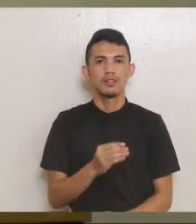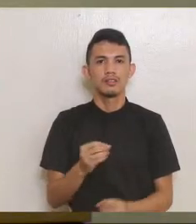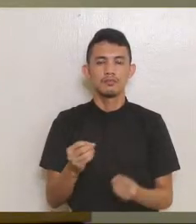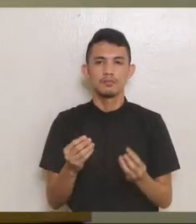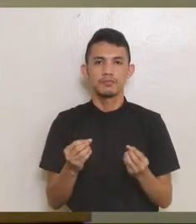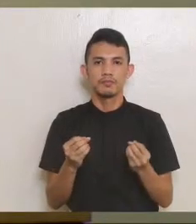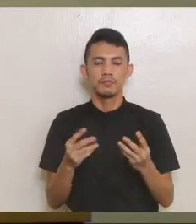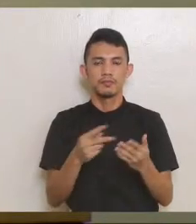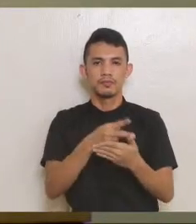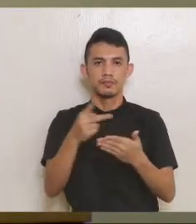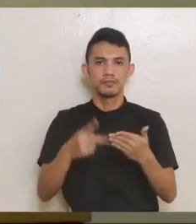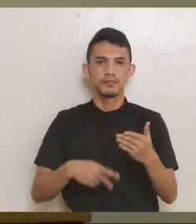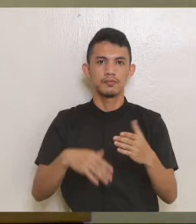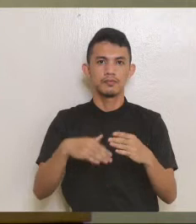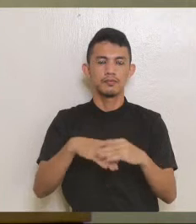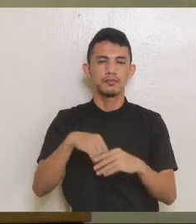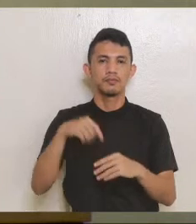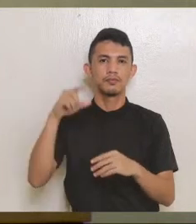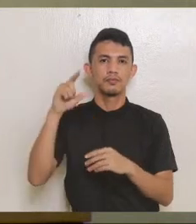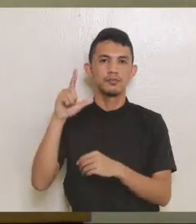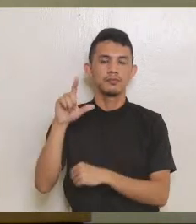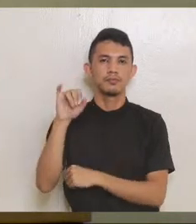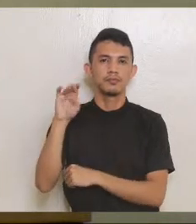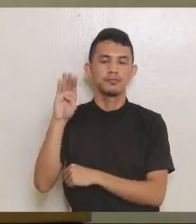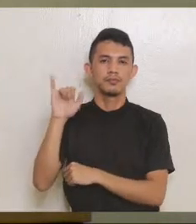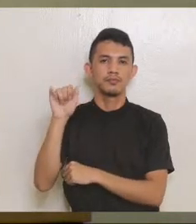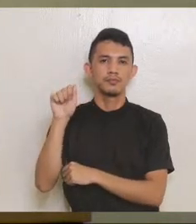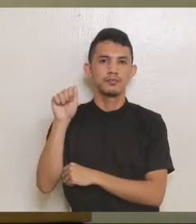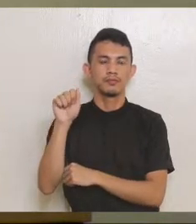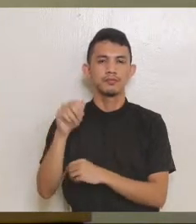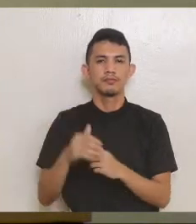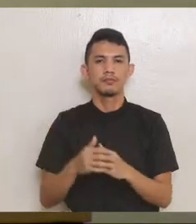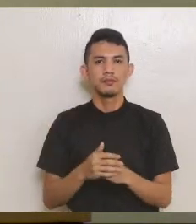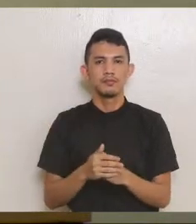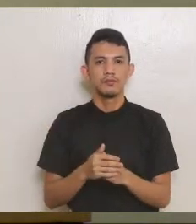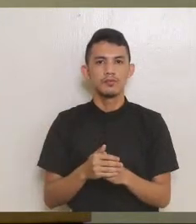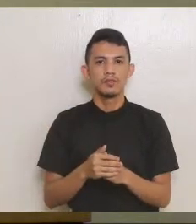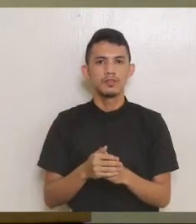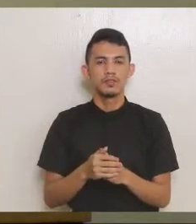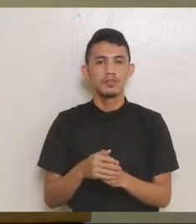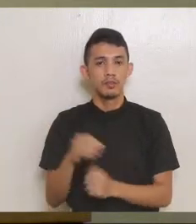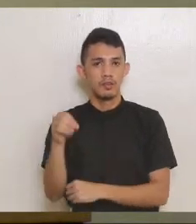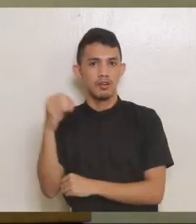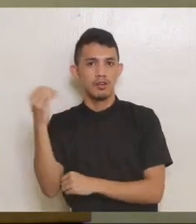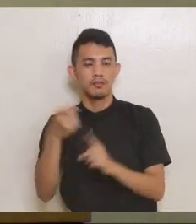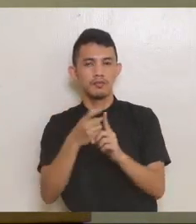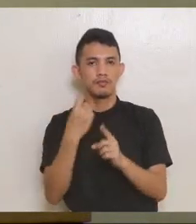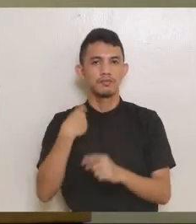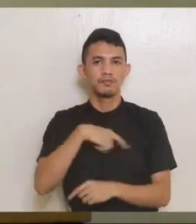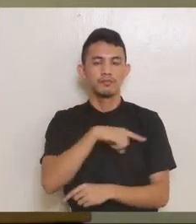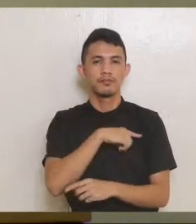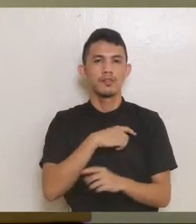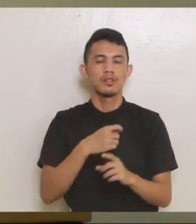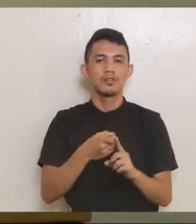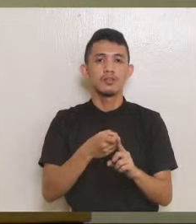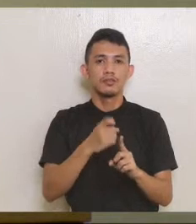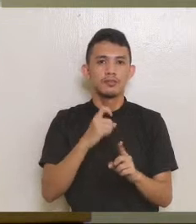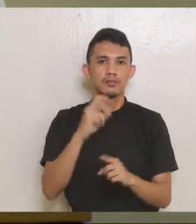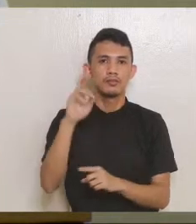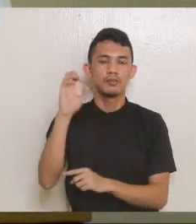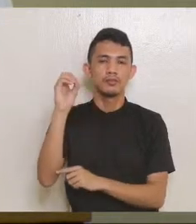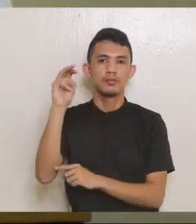Libya, duol sa Cyrene. Ang uban kanato taga Roma, nga mga Hudiyo ug mga dili